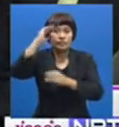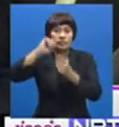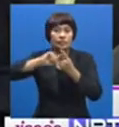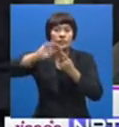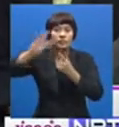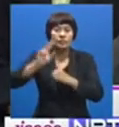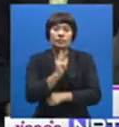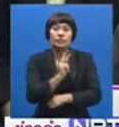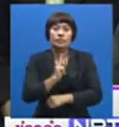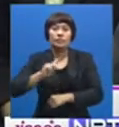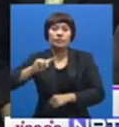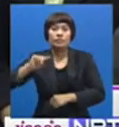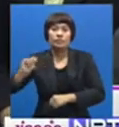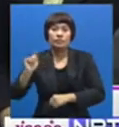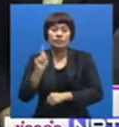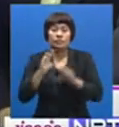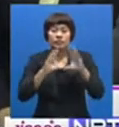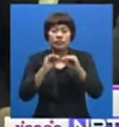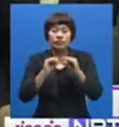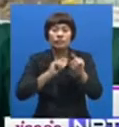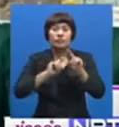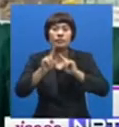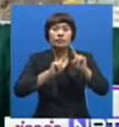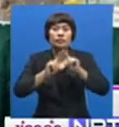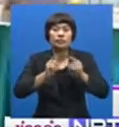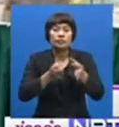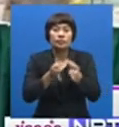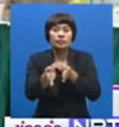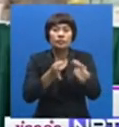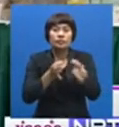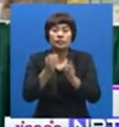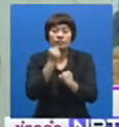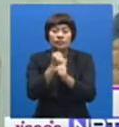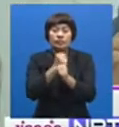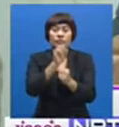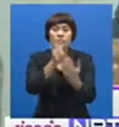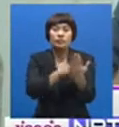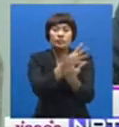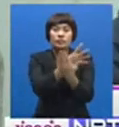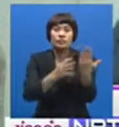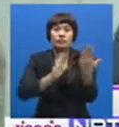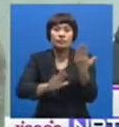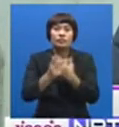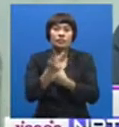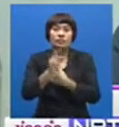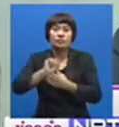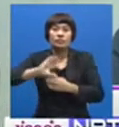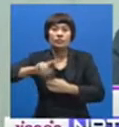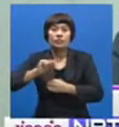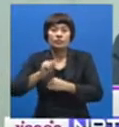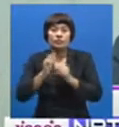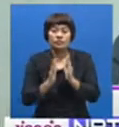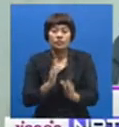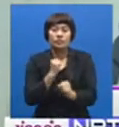กกต.ประชุมเชิงปฏิบัติการชี้แจงแนวทางการดำเนินงานตามแผนโรดแมปของเกาะช